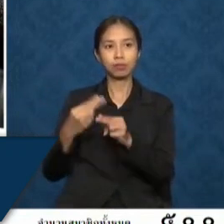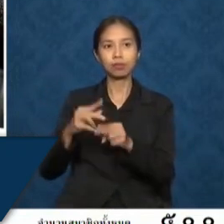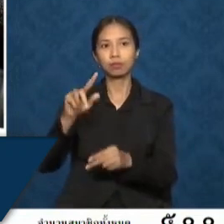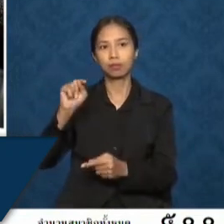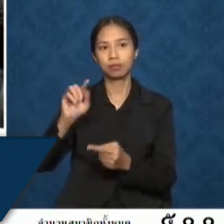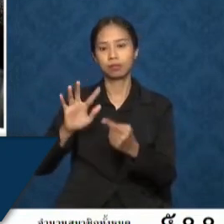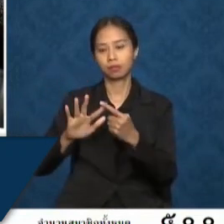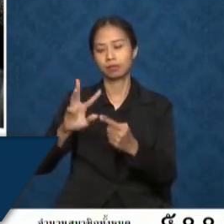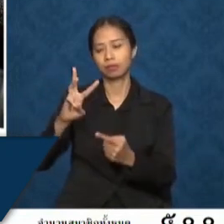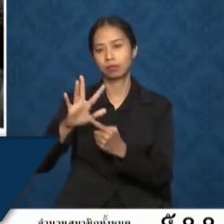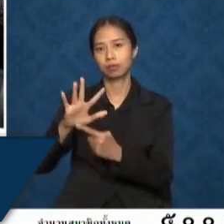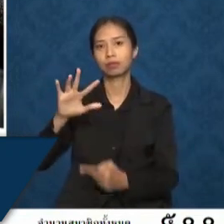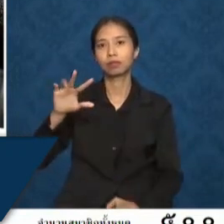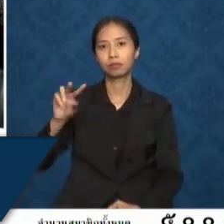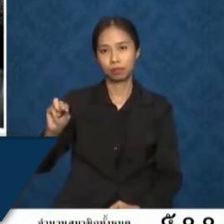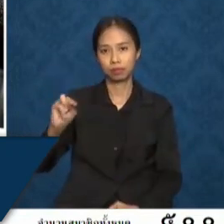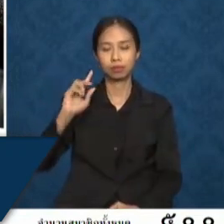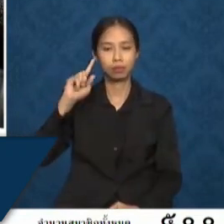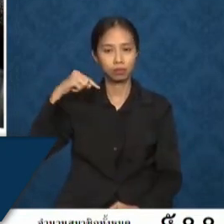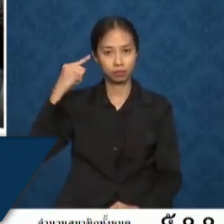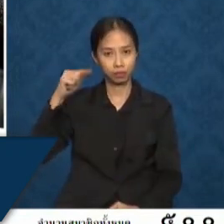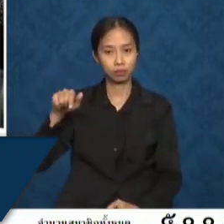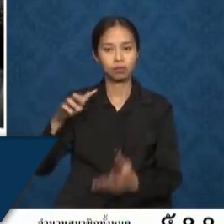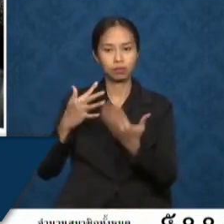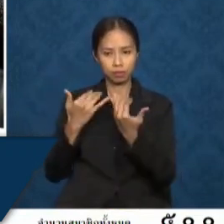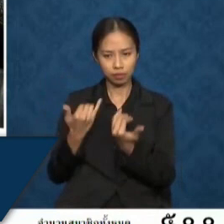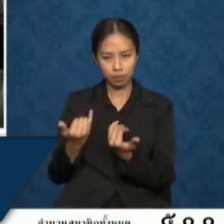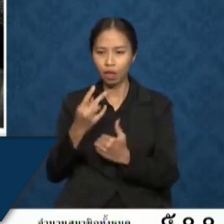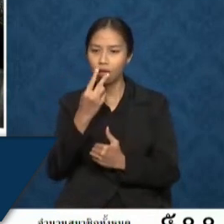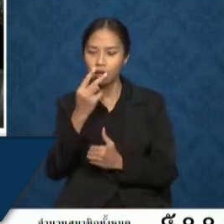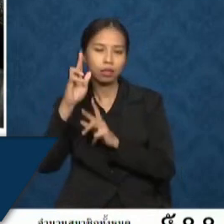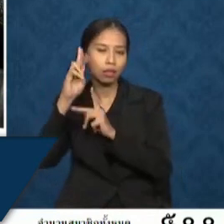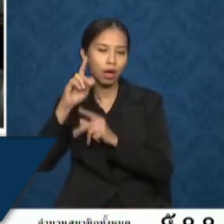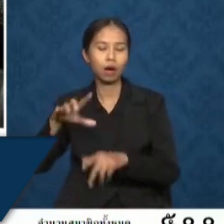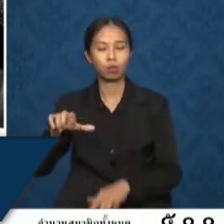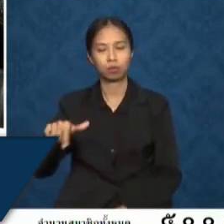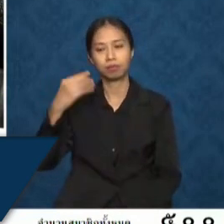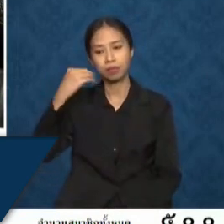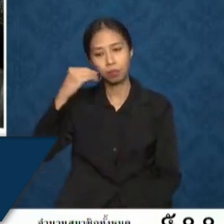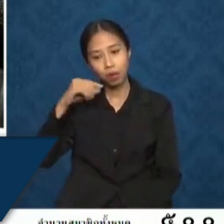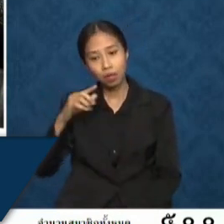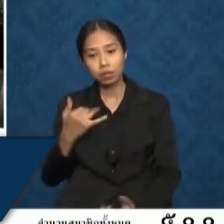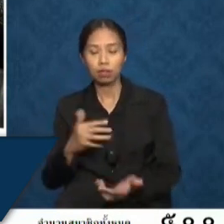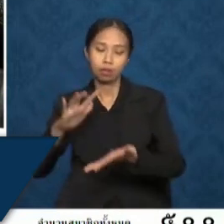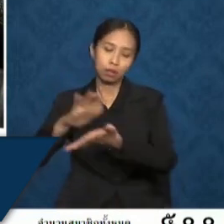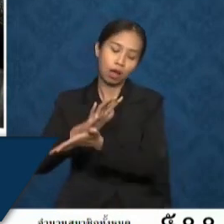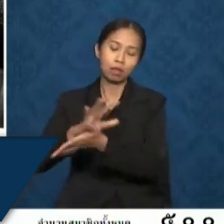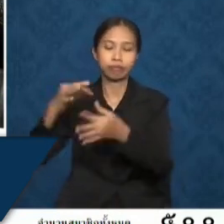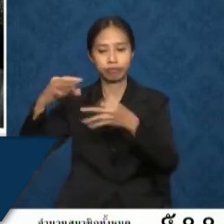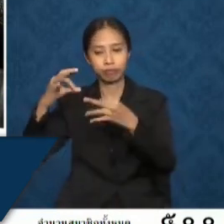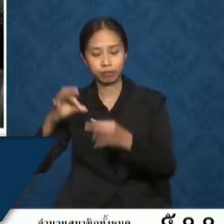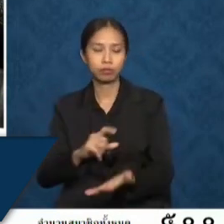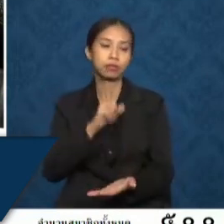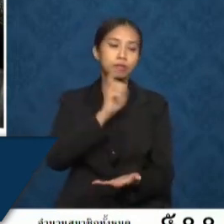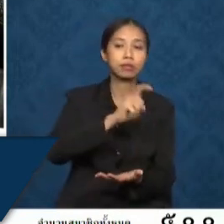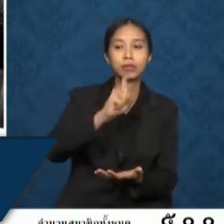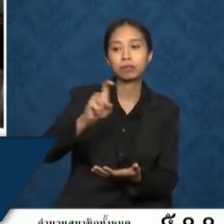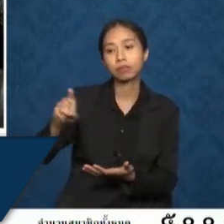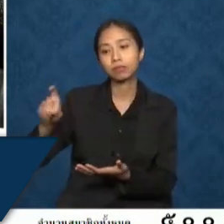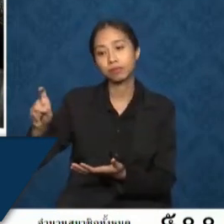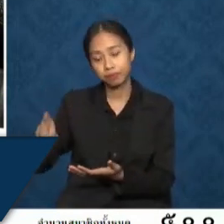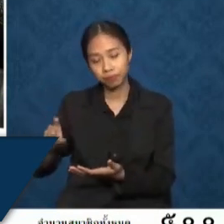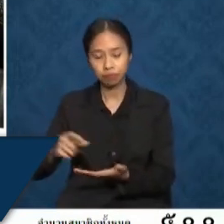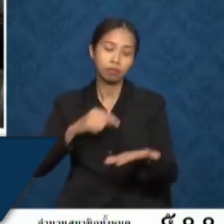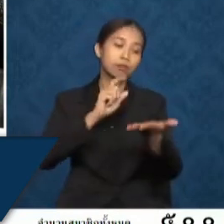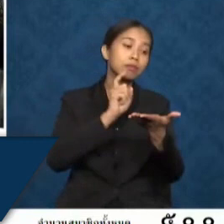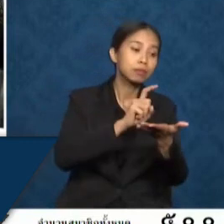ะวันหลงจากนั้กไดรรคามข้ไวในหนาสื่ออครั้งกัการถือกระดาศอทางคามคดเห็นหนึ่แผ่นใสถานที่สาธาณะ